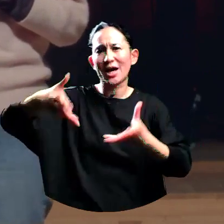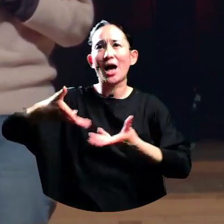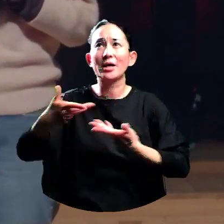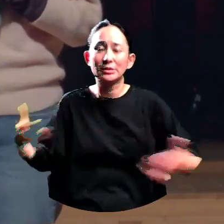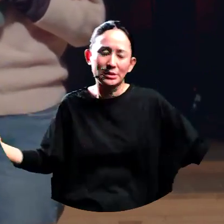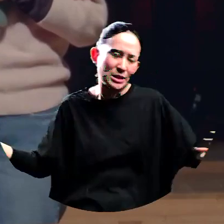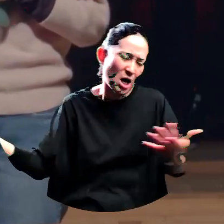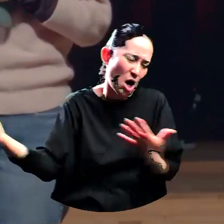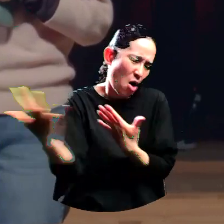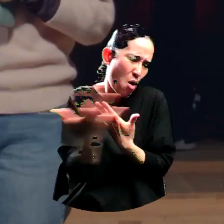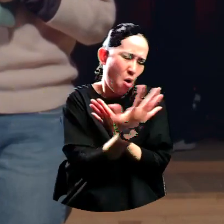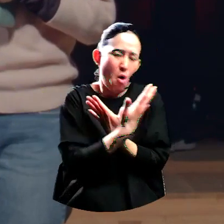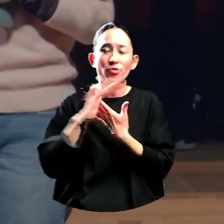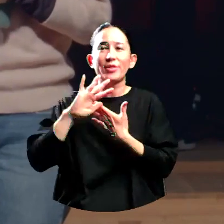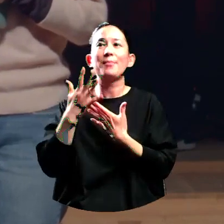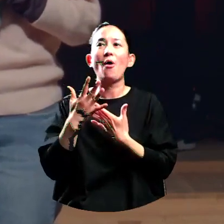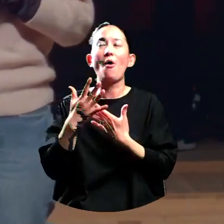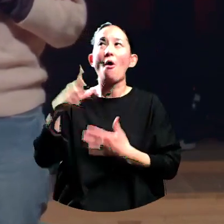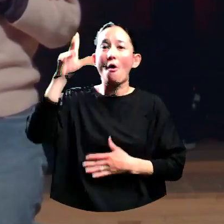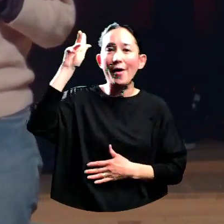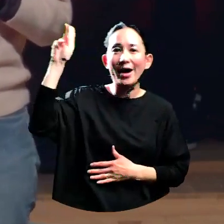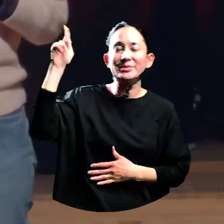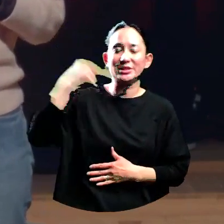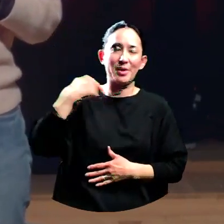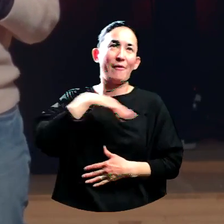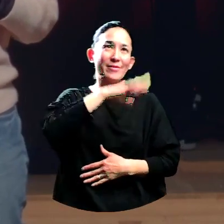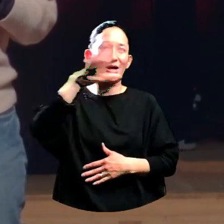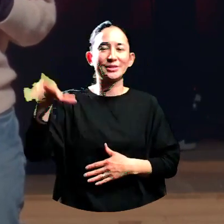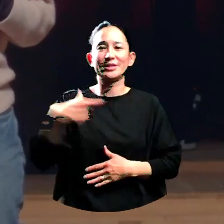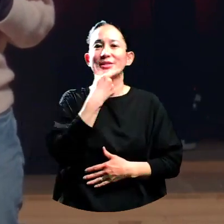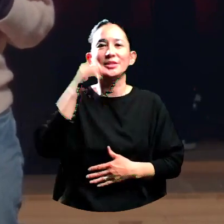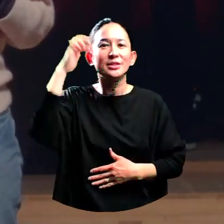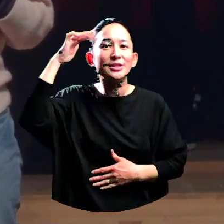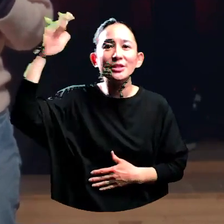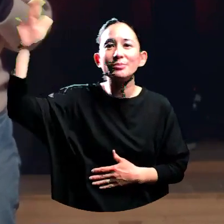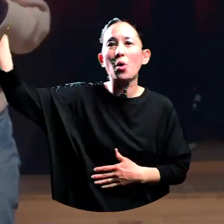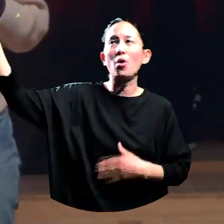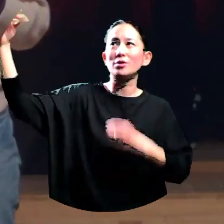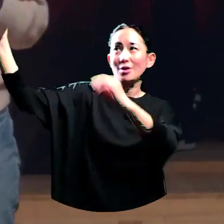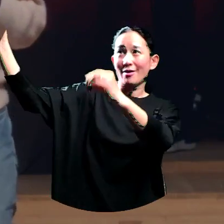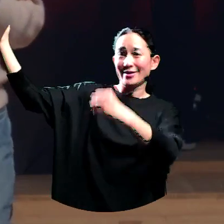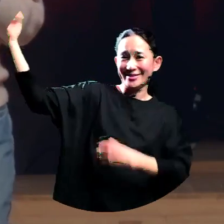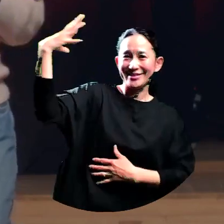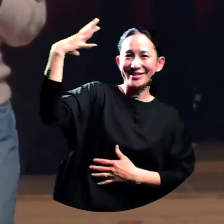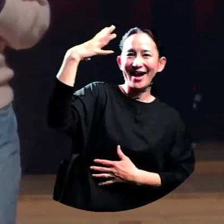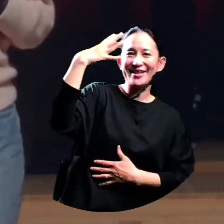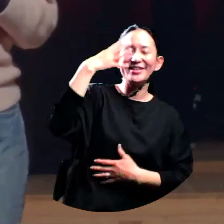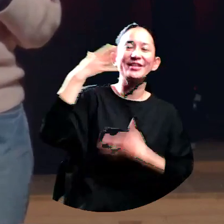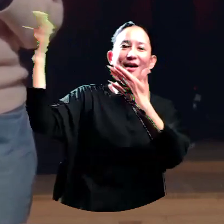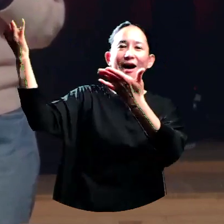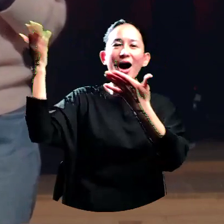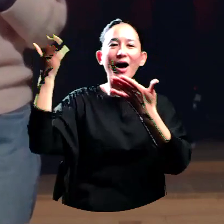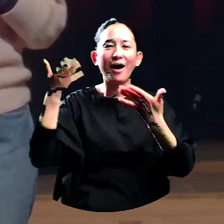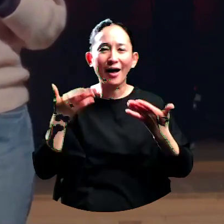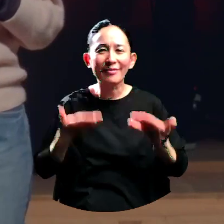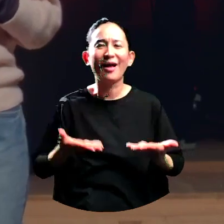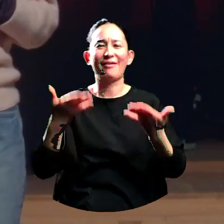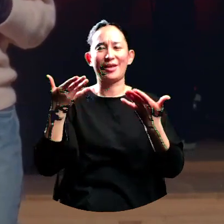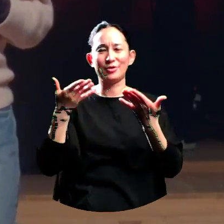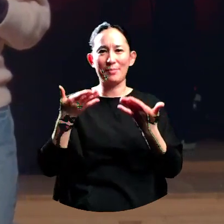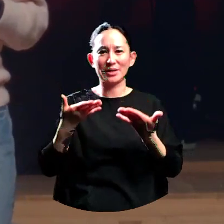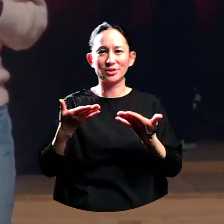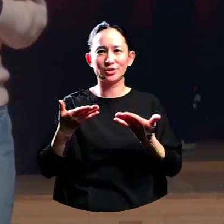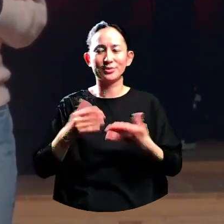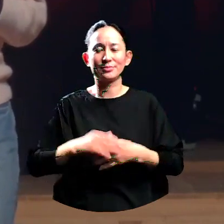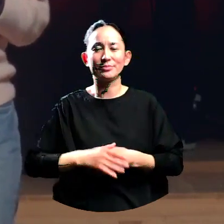は希望の光を私たちに与えてください。 But no matter how much the darkness covers this world, God is the light